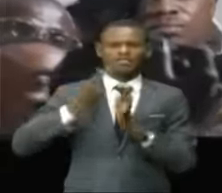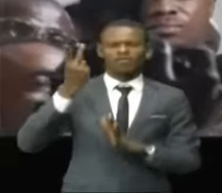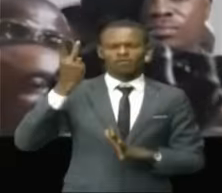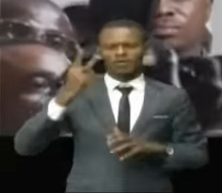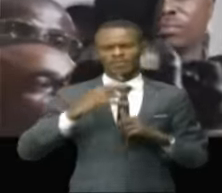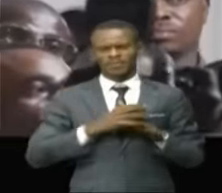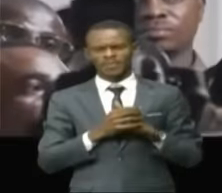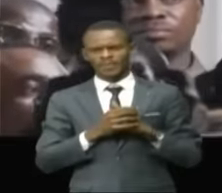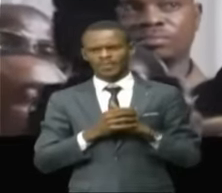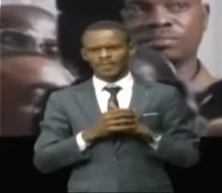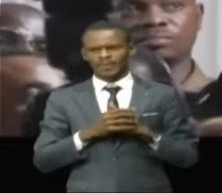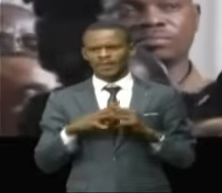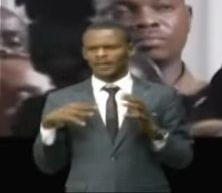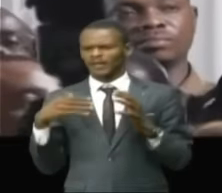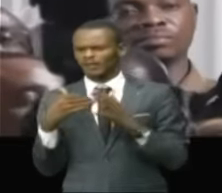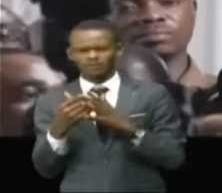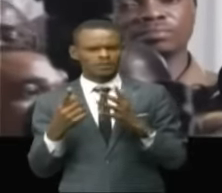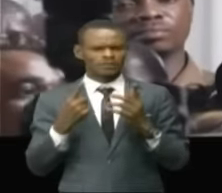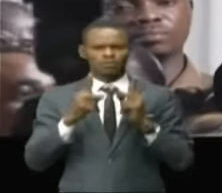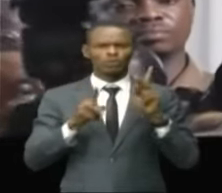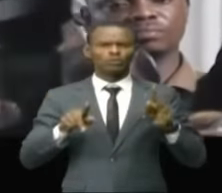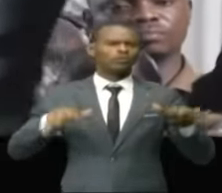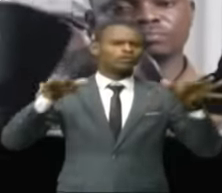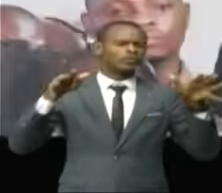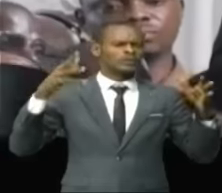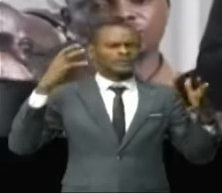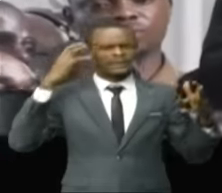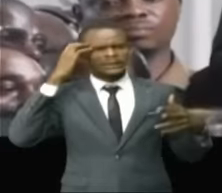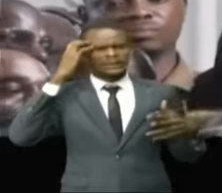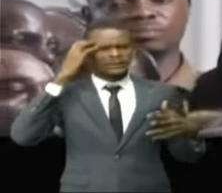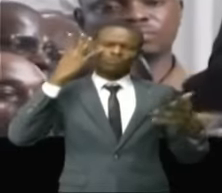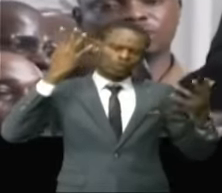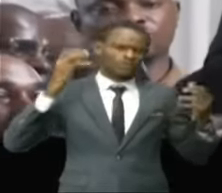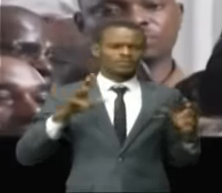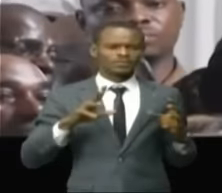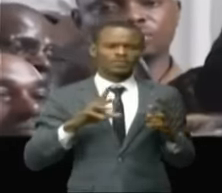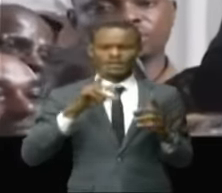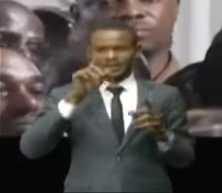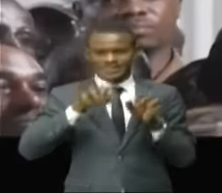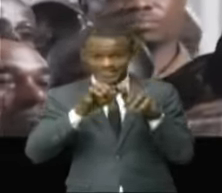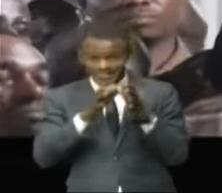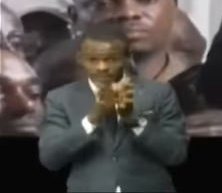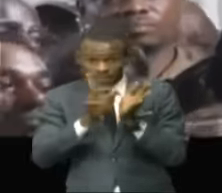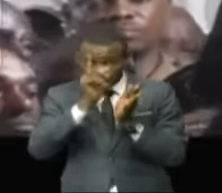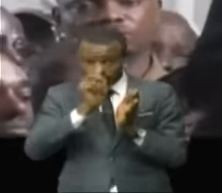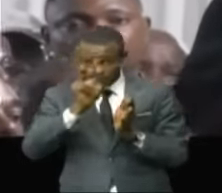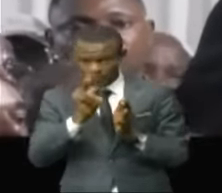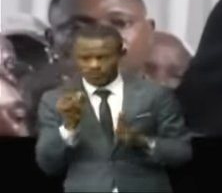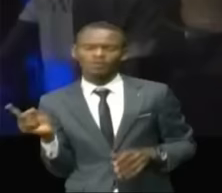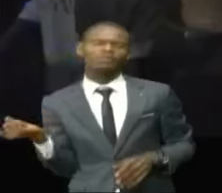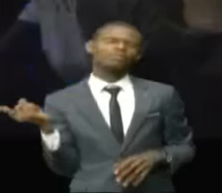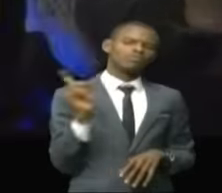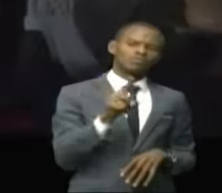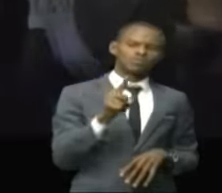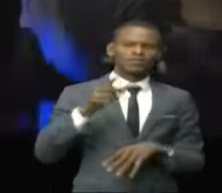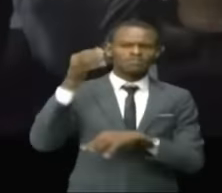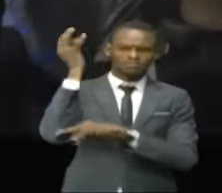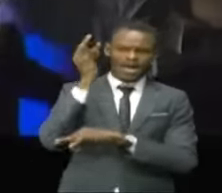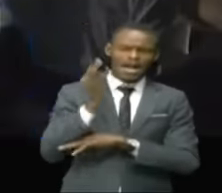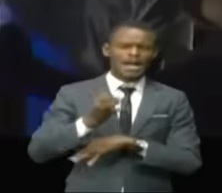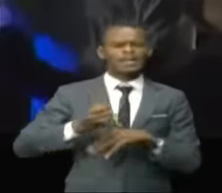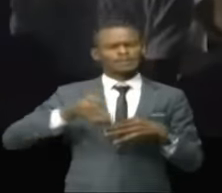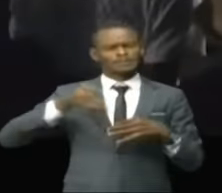obligé d'improviser une communication devant ses éconditionnés du parti présidentiel chauffé en blanc. C'est par